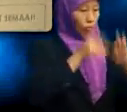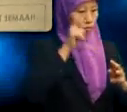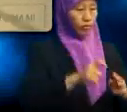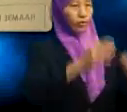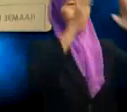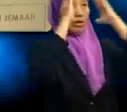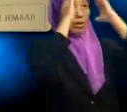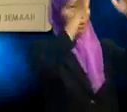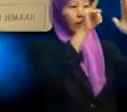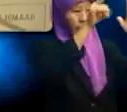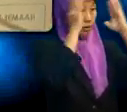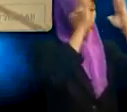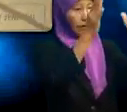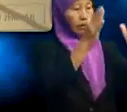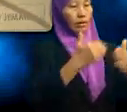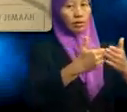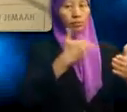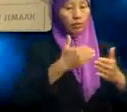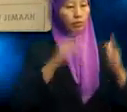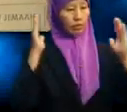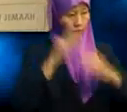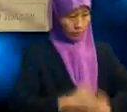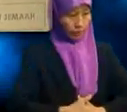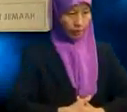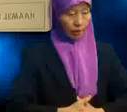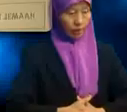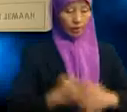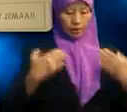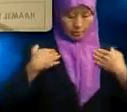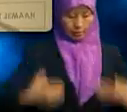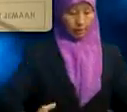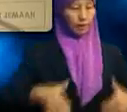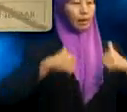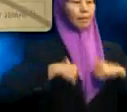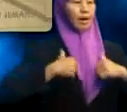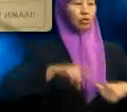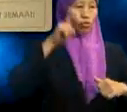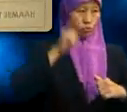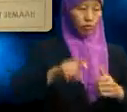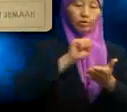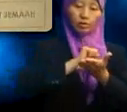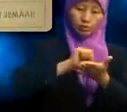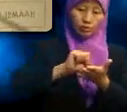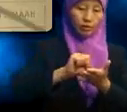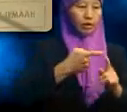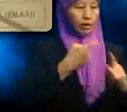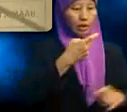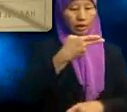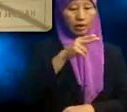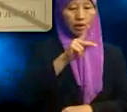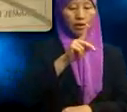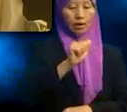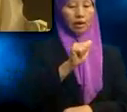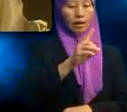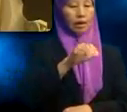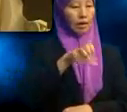kiblat. Sebelum melakukan kedua-dua solat ini, badan dan pakaian mestilah suci dari hadas kecil dan hadas